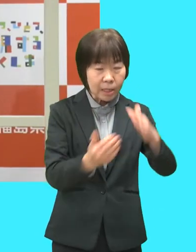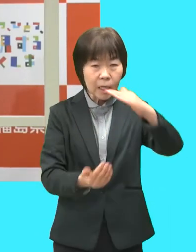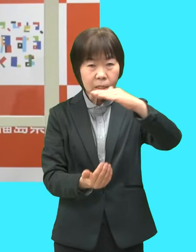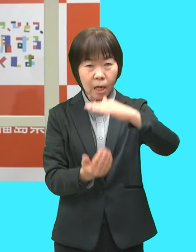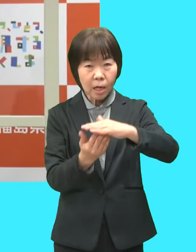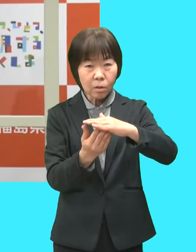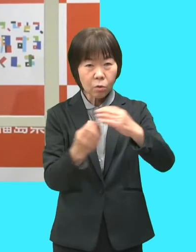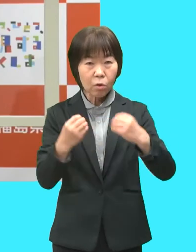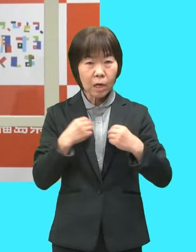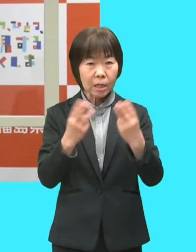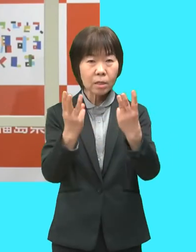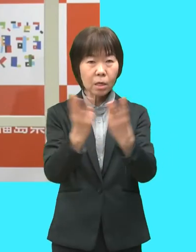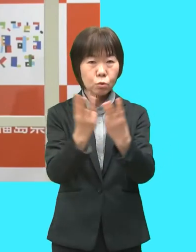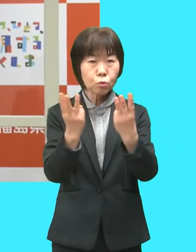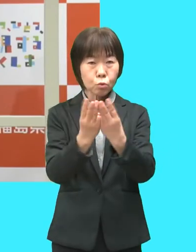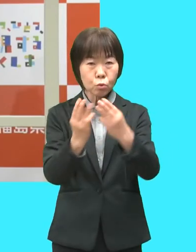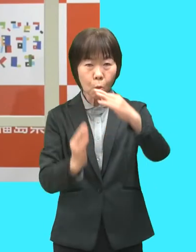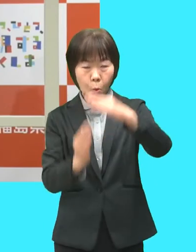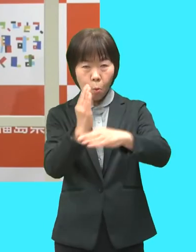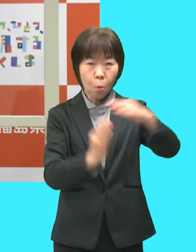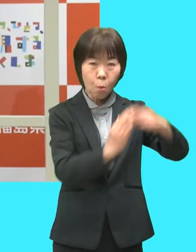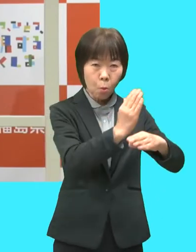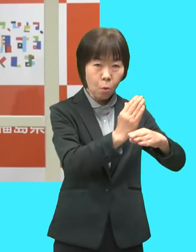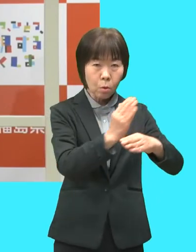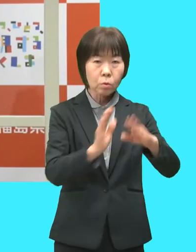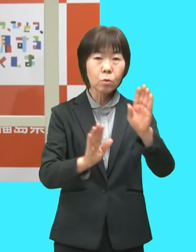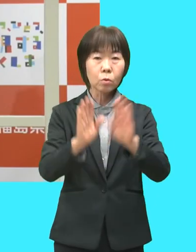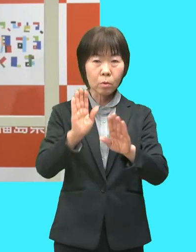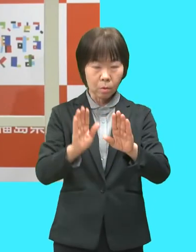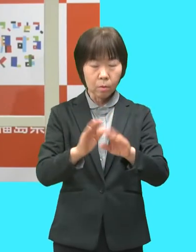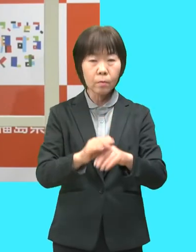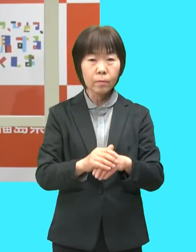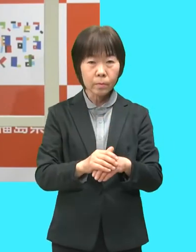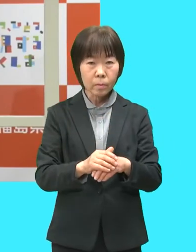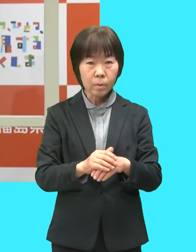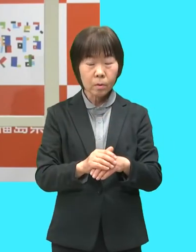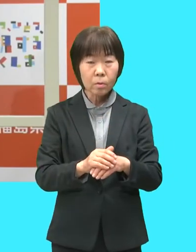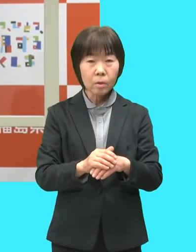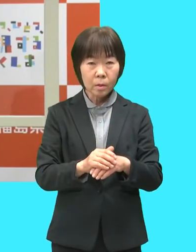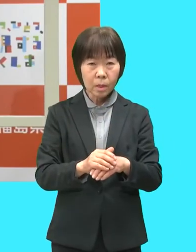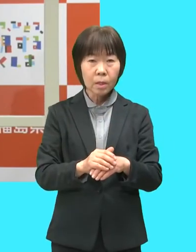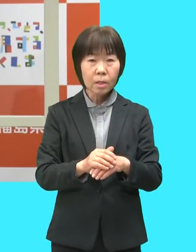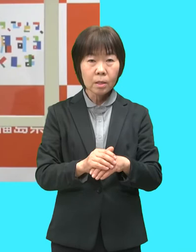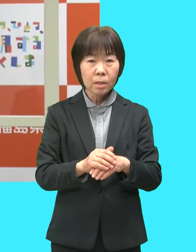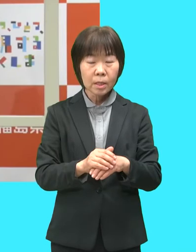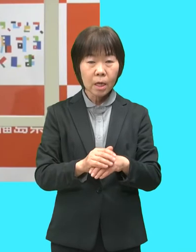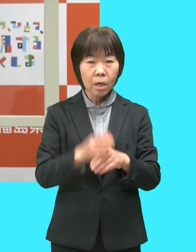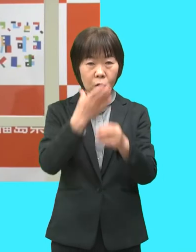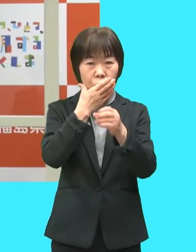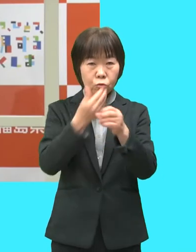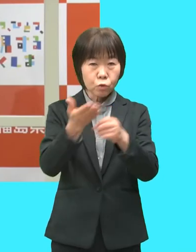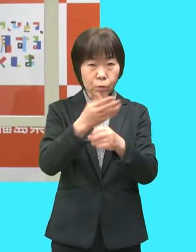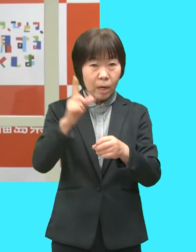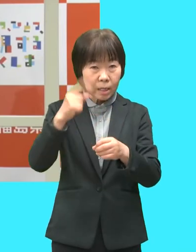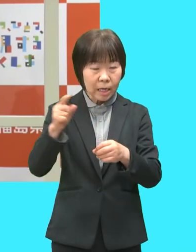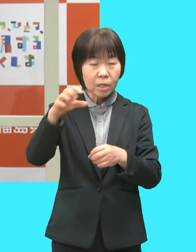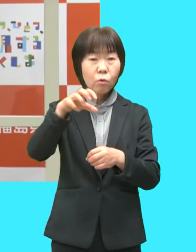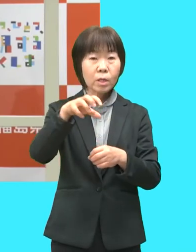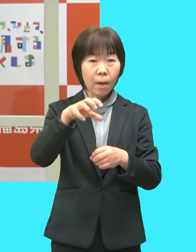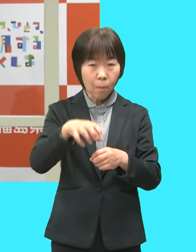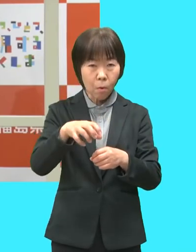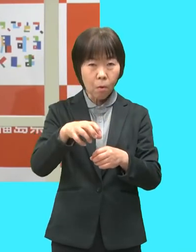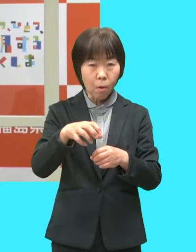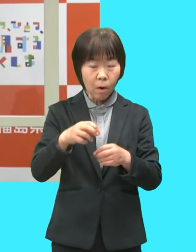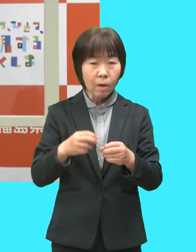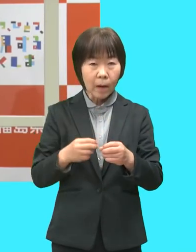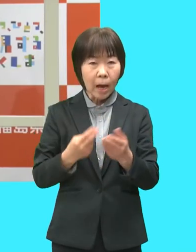更新しているという状況にございます。こういう中において、やはり福島県においても今病